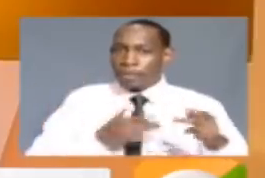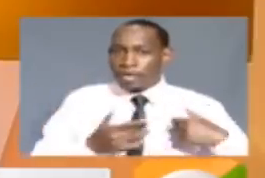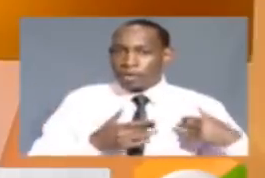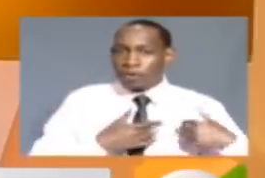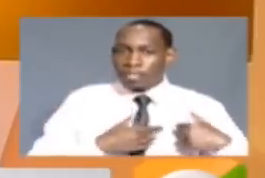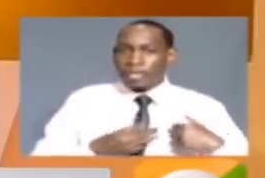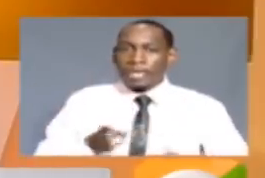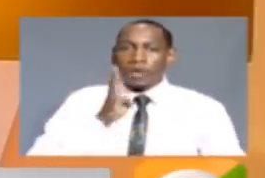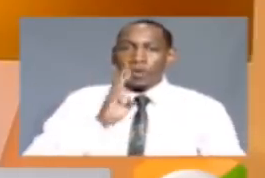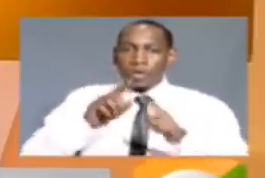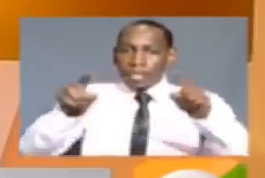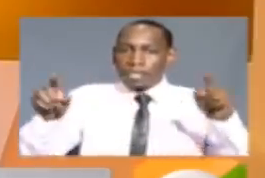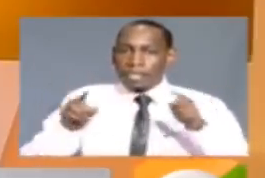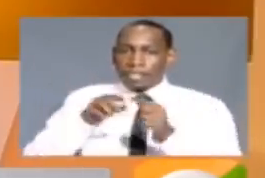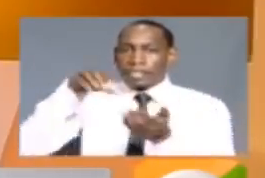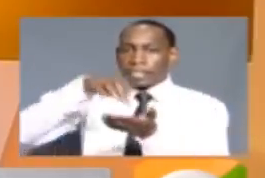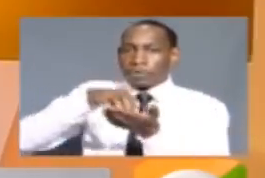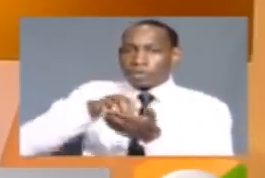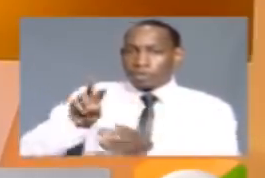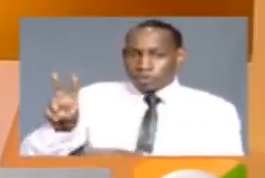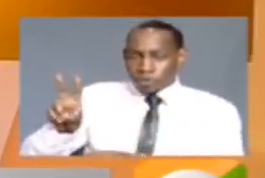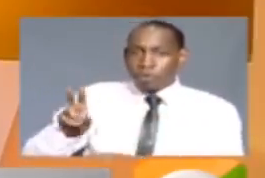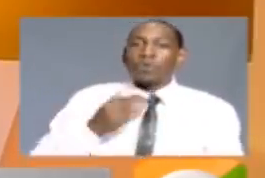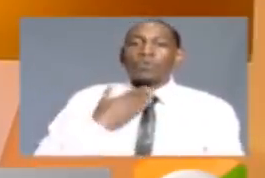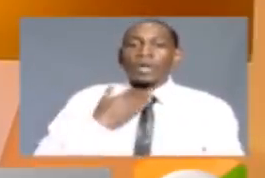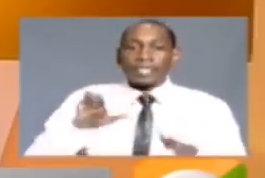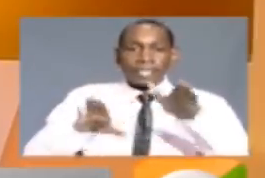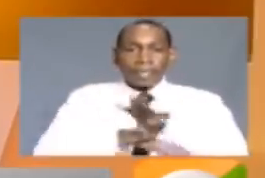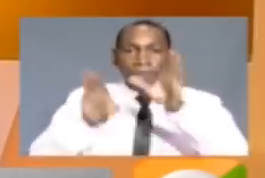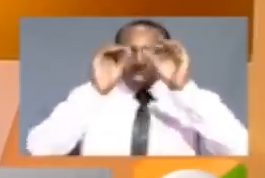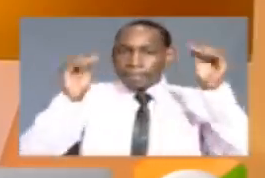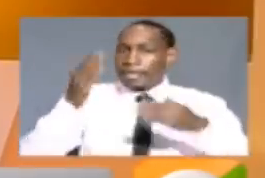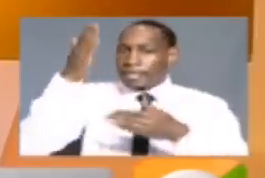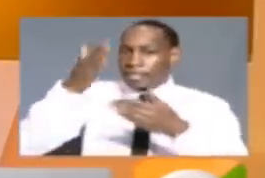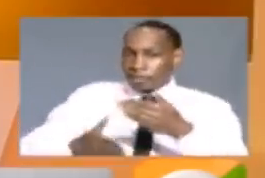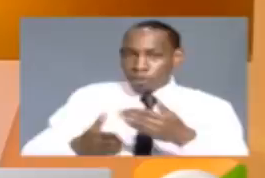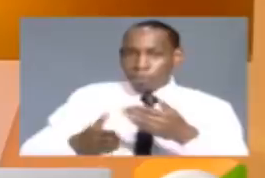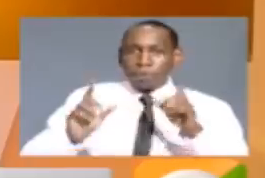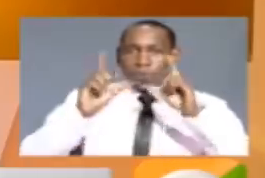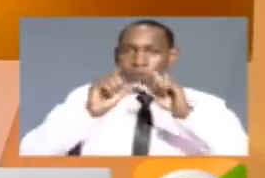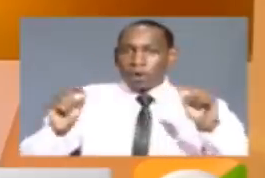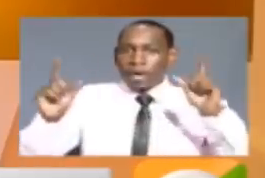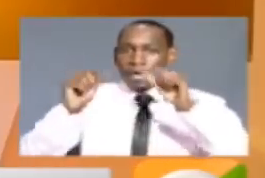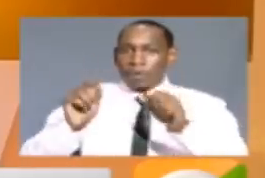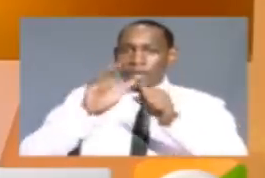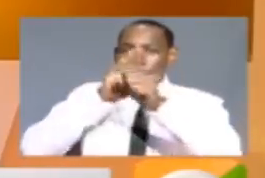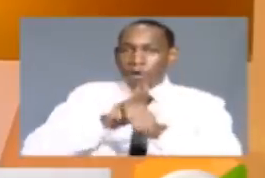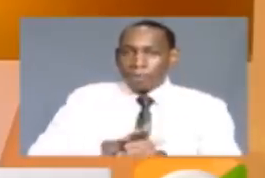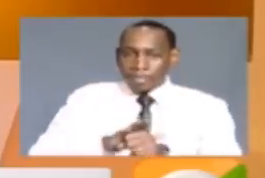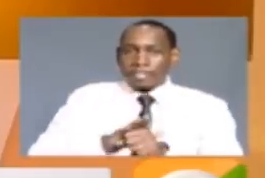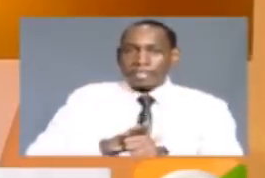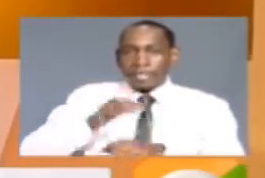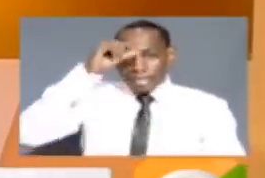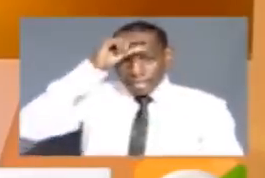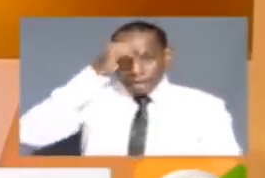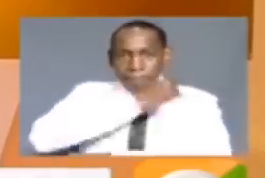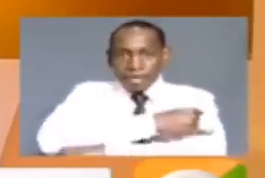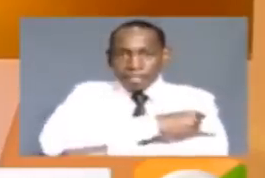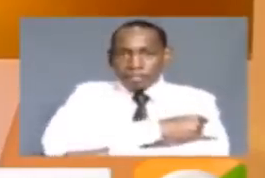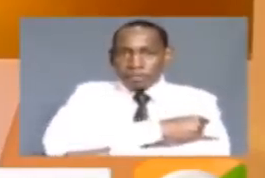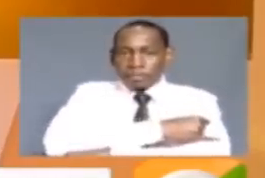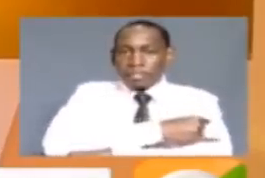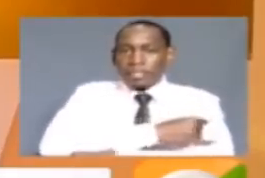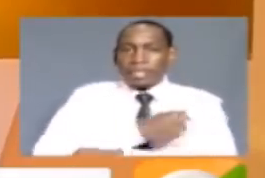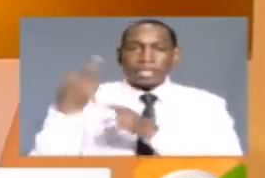sakata ya mabwawa ya Arror na Kimwerer, akimtaka naibu wa Rais kukoma kutoa matamshi ya kudunisha taasisi za serikali za